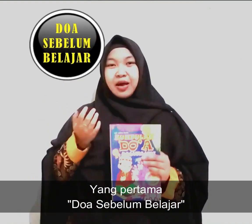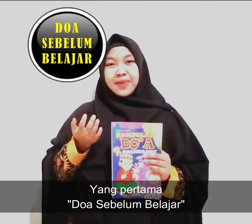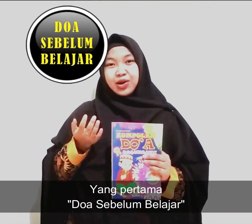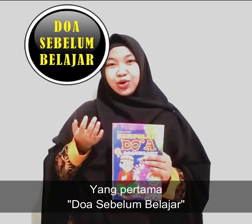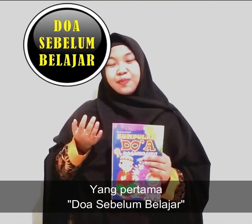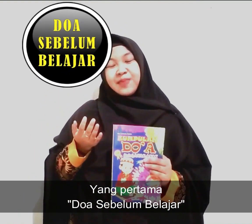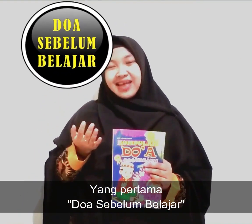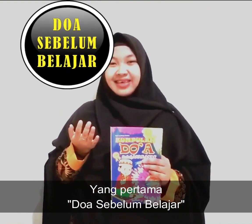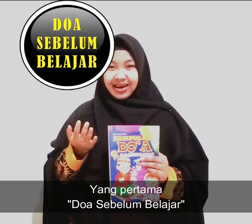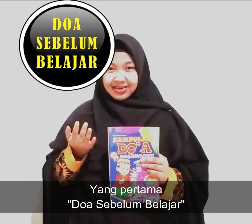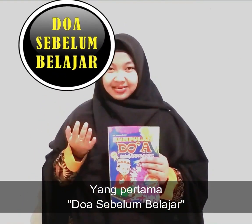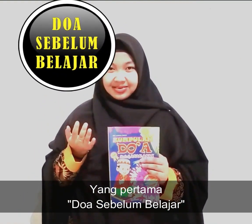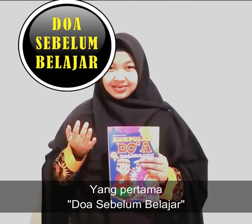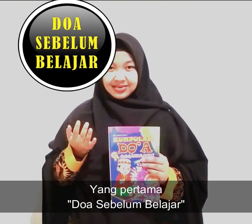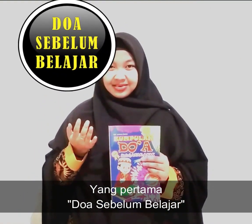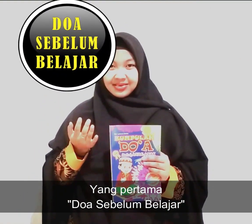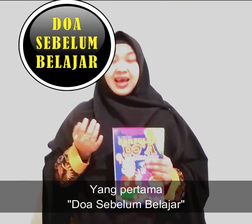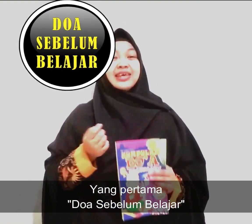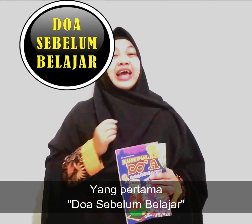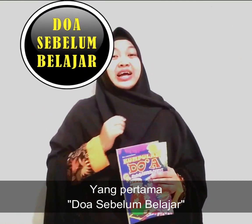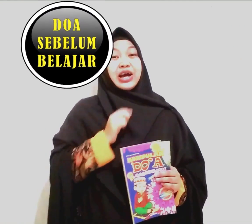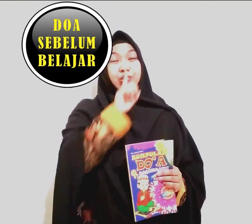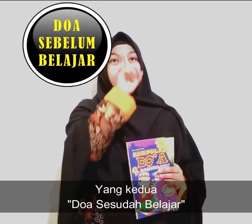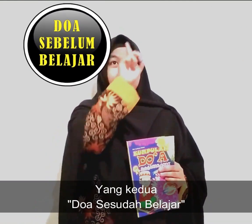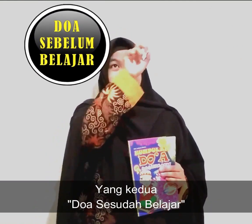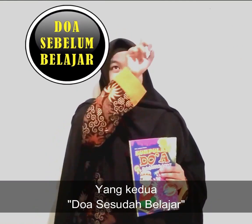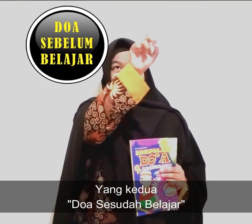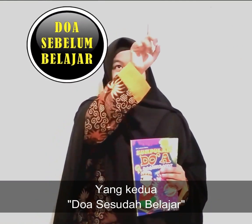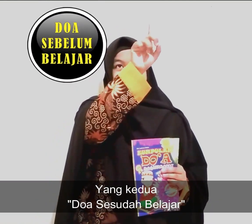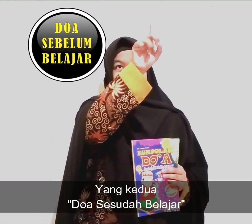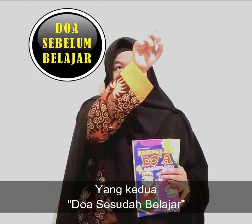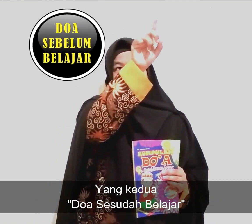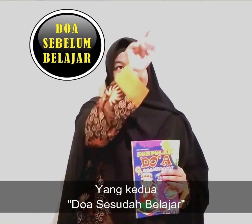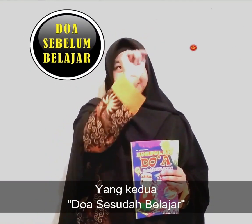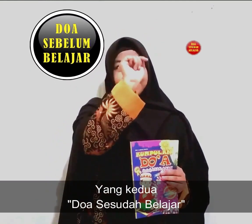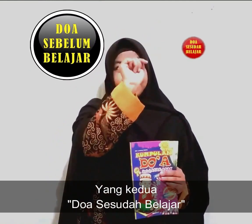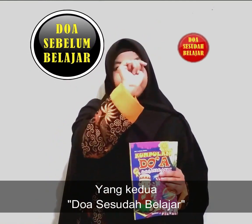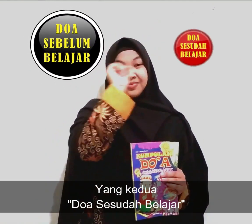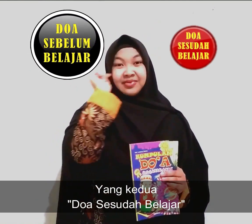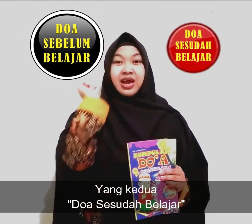doa sebelum belajar. Yang kedua,